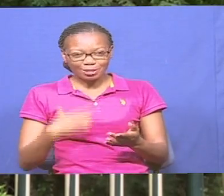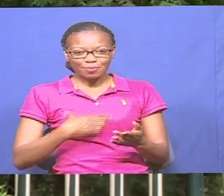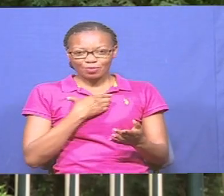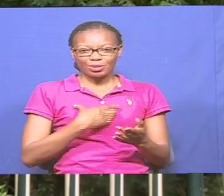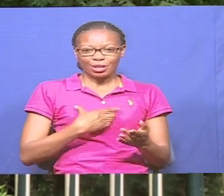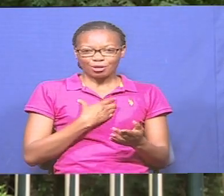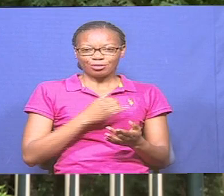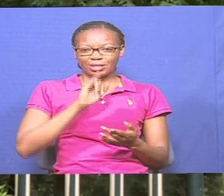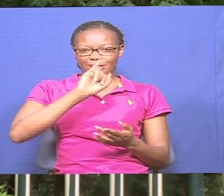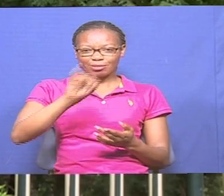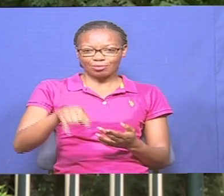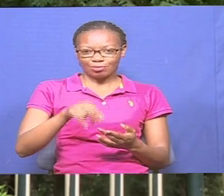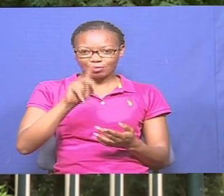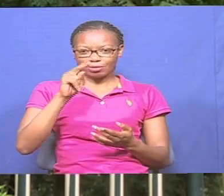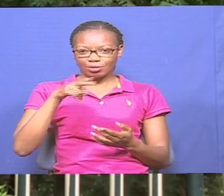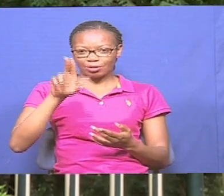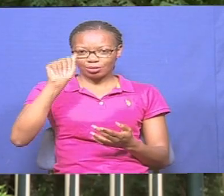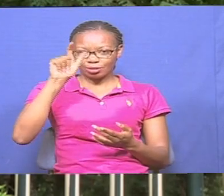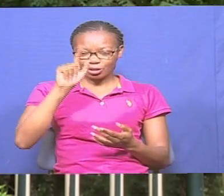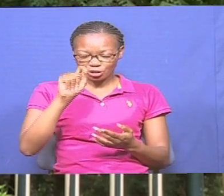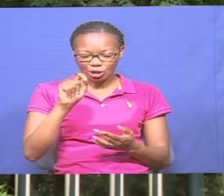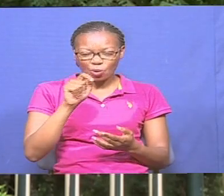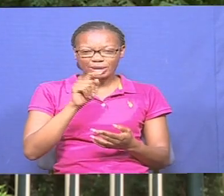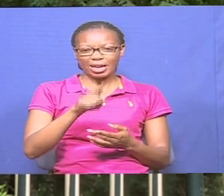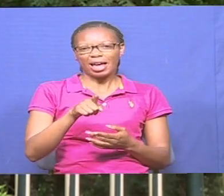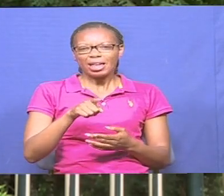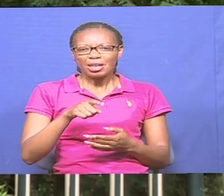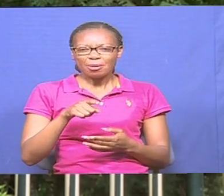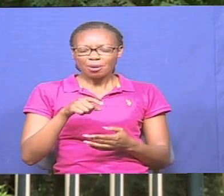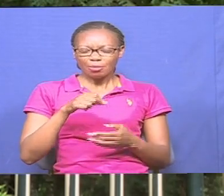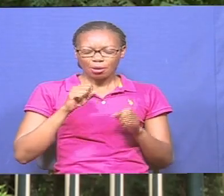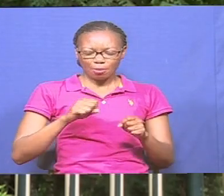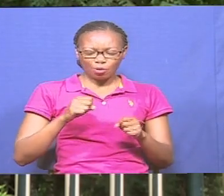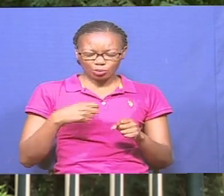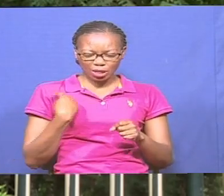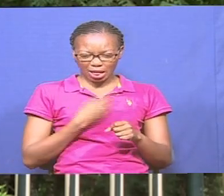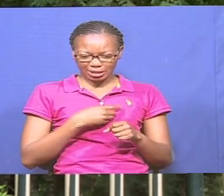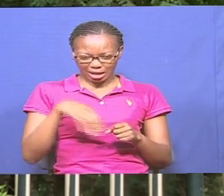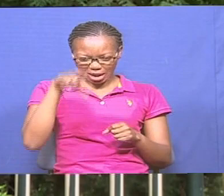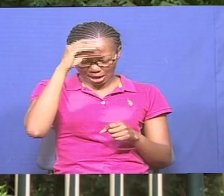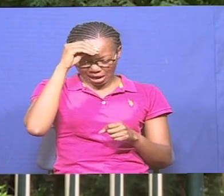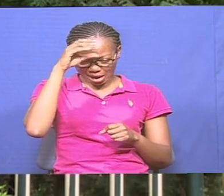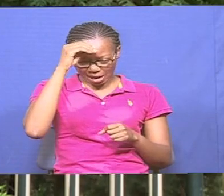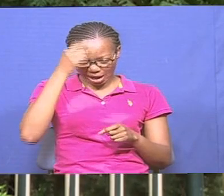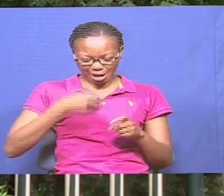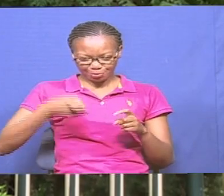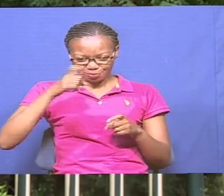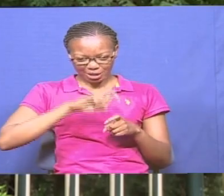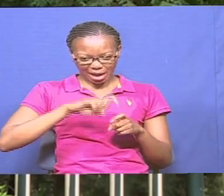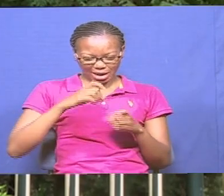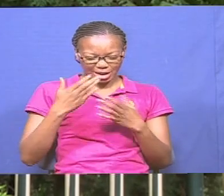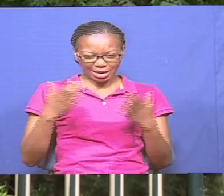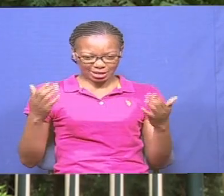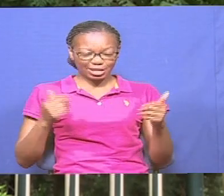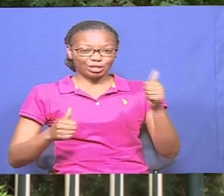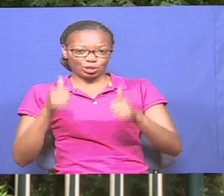leo tuko katika kitengo cha food science katika chuo kikuu cha JKUAT. Tuelimishwe barabara jinsi ya